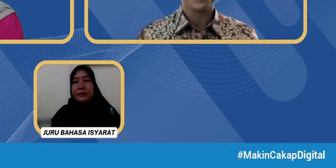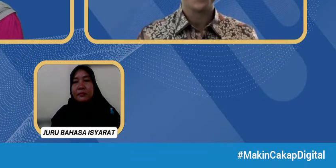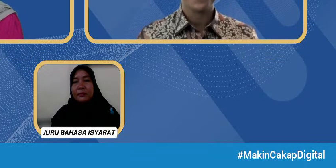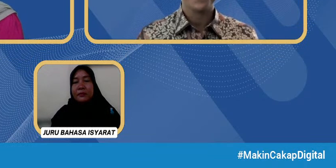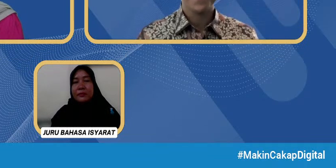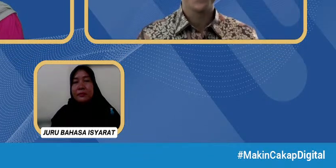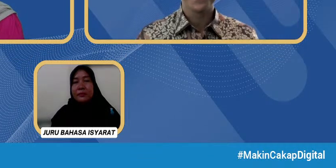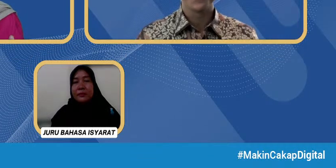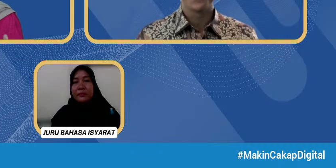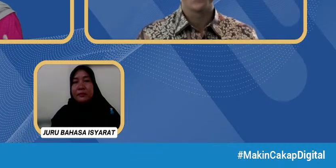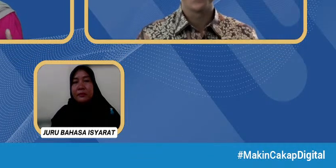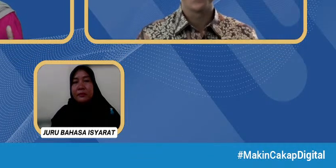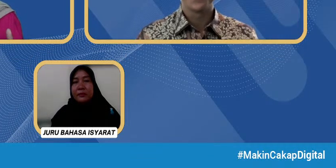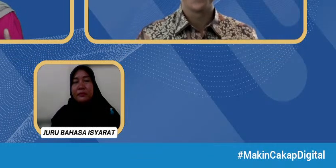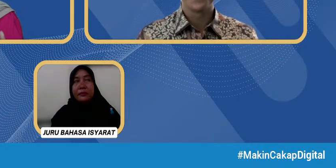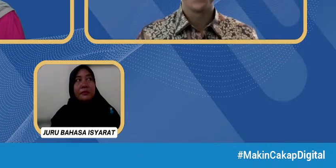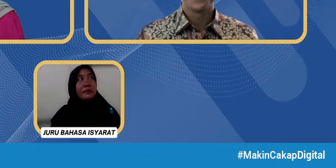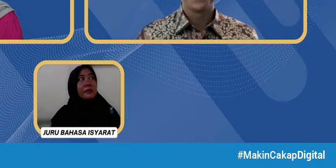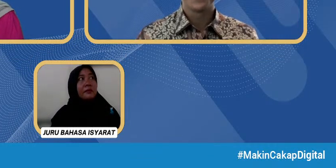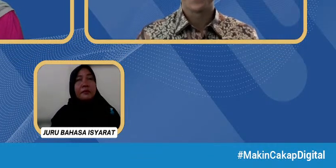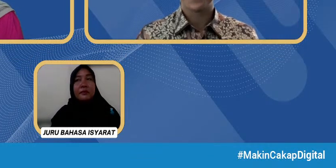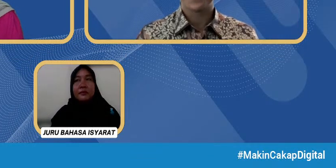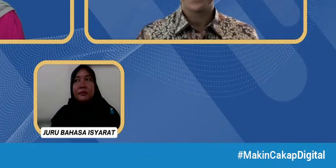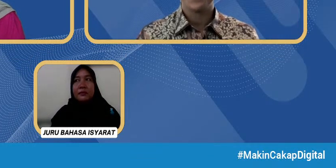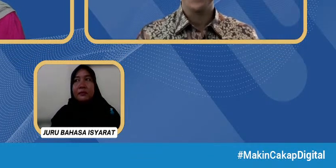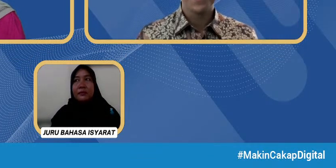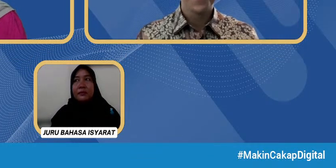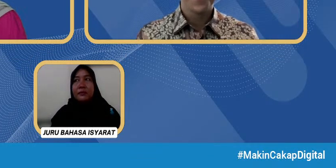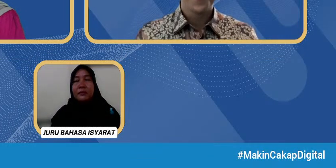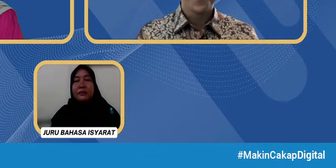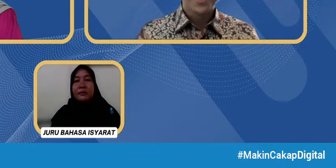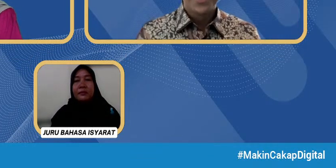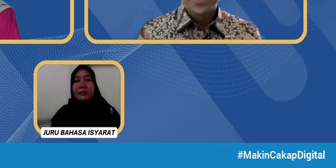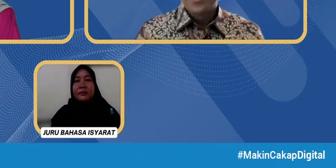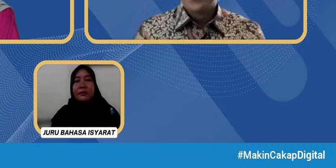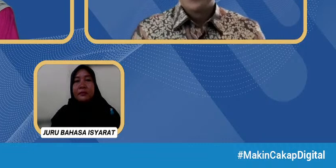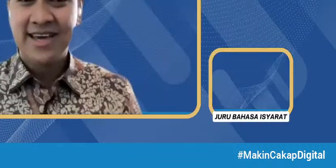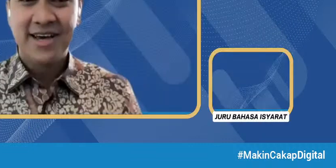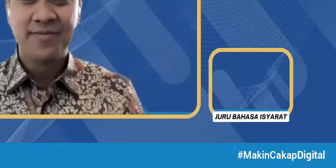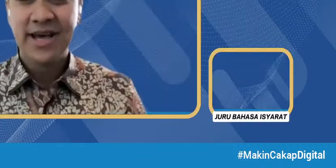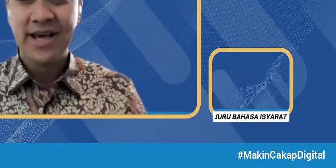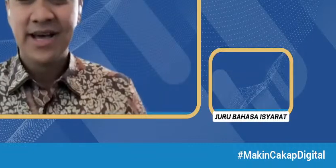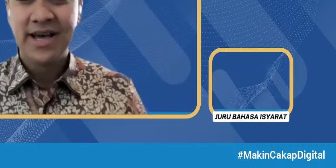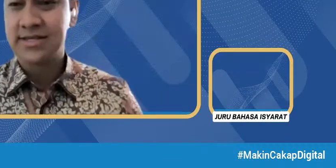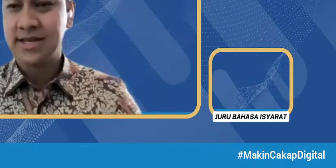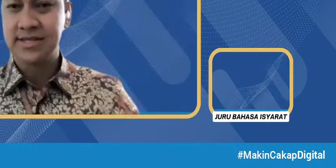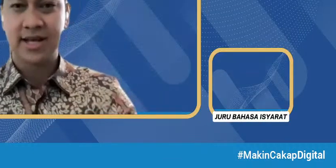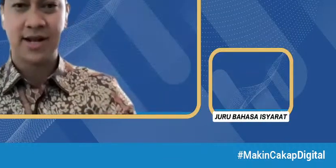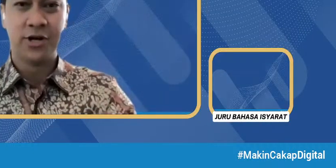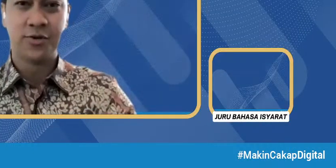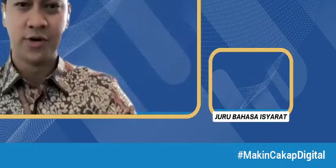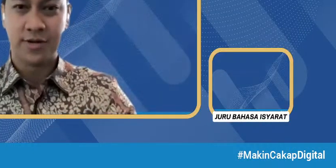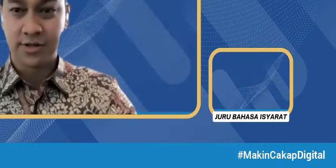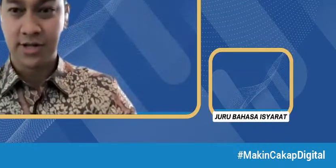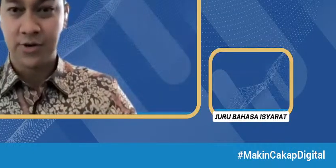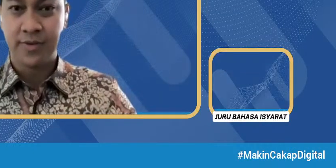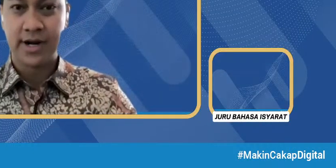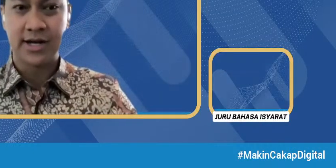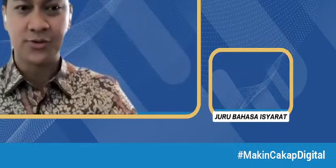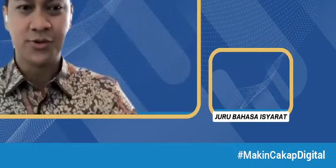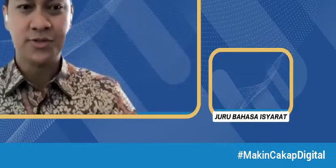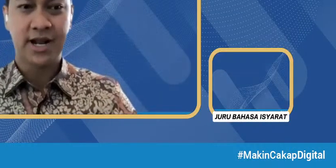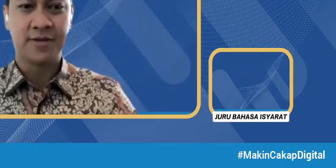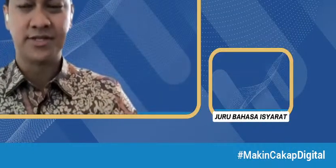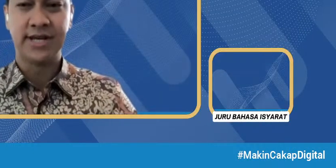cerita nih tentang kegiatan sehari-hari Kak Fadil. Dipersilakan Kak Fadil. Iya. Baik, terima kasih. Assalamualaikum